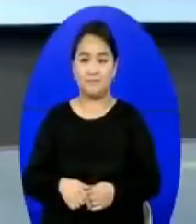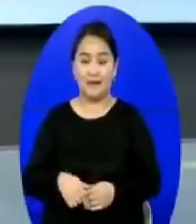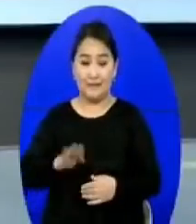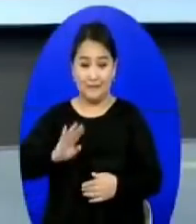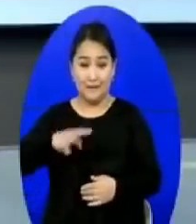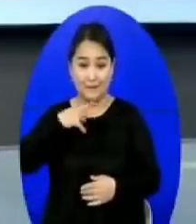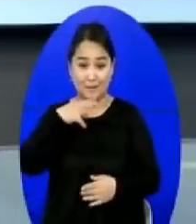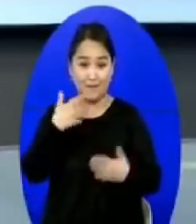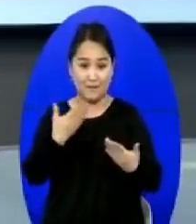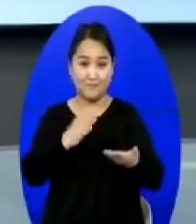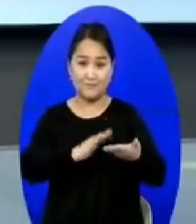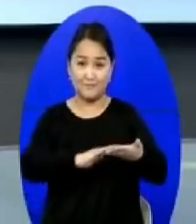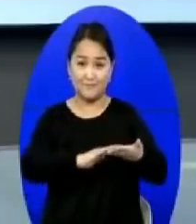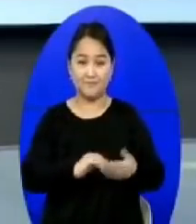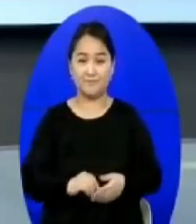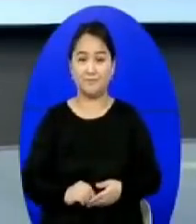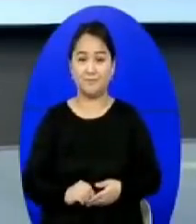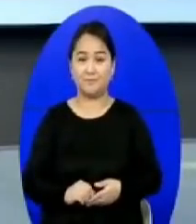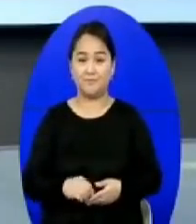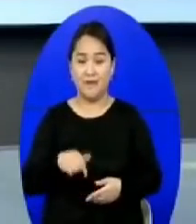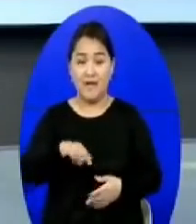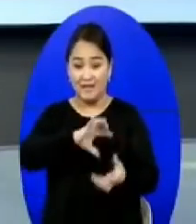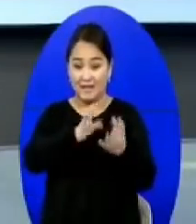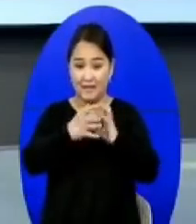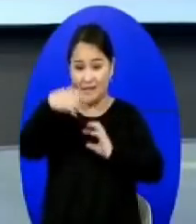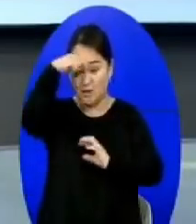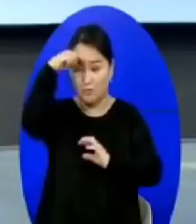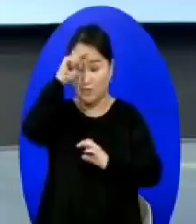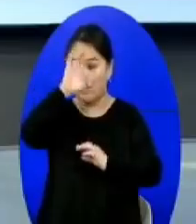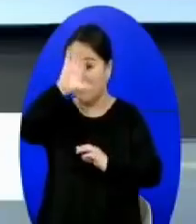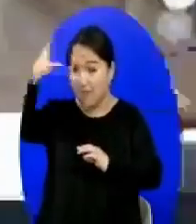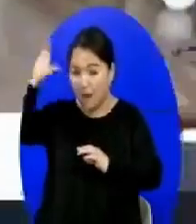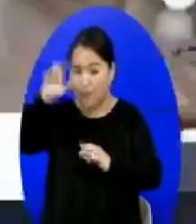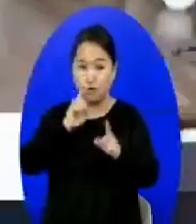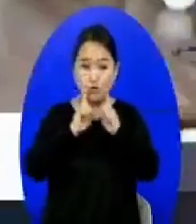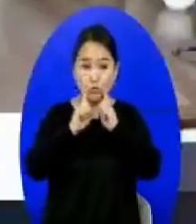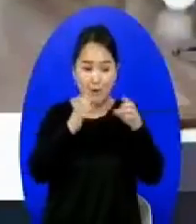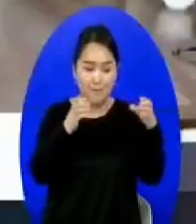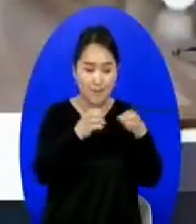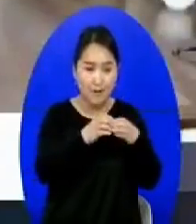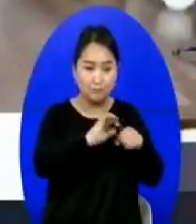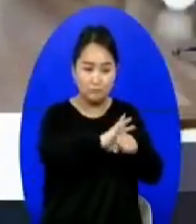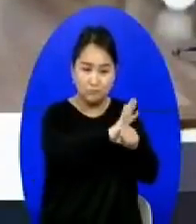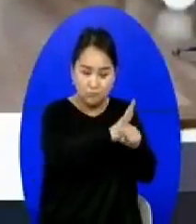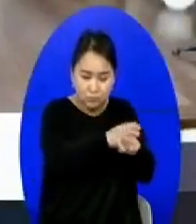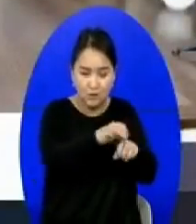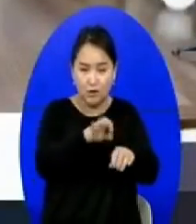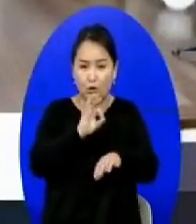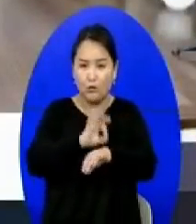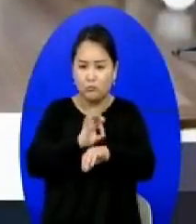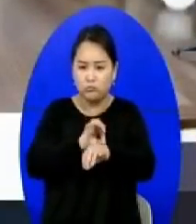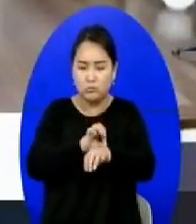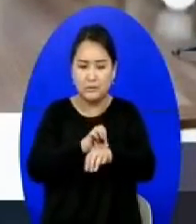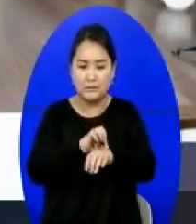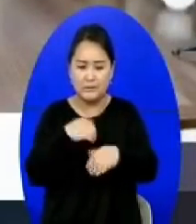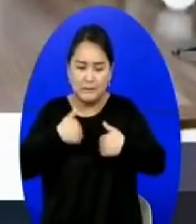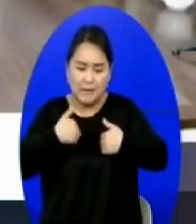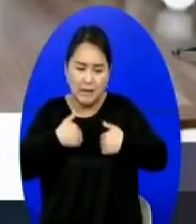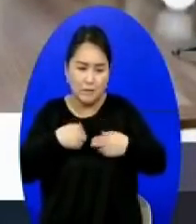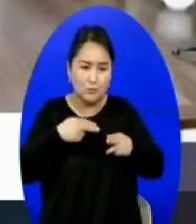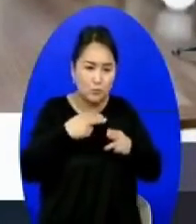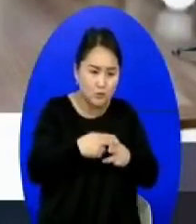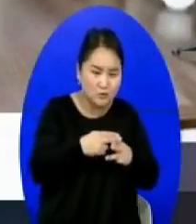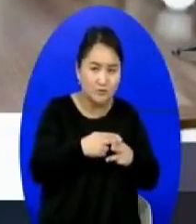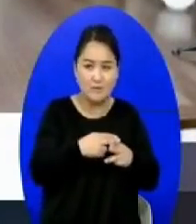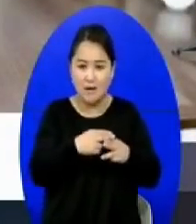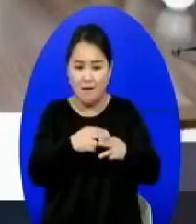Дараагийн мэдээг тавхан танилцуулъя. Дэлхийн эрүүл мэндийн байгууллагын зөвлөх баг коронавирус талбар COVID-19-ийн эрчим тэмцэлгээ яаралтай түргэн тусламж халдварын